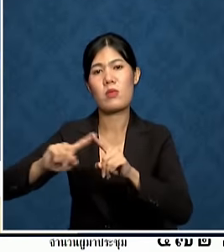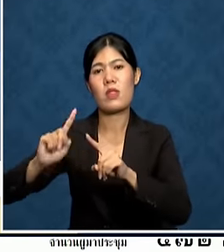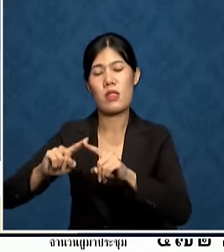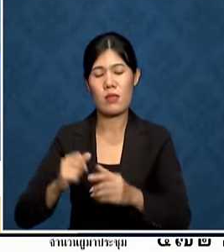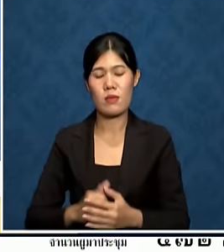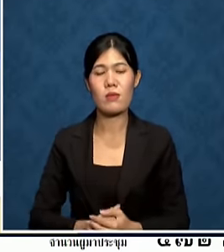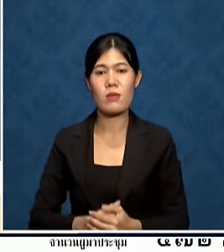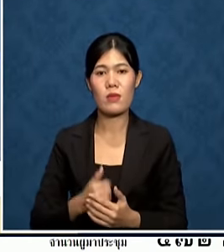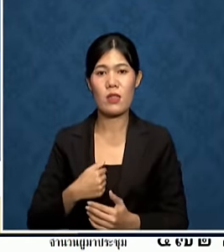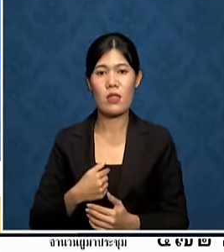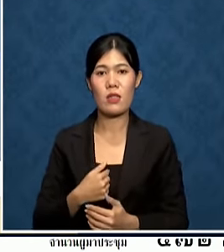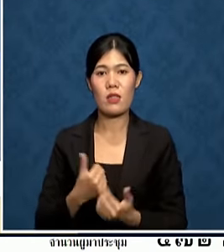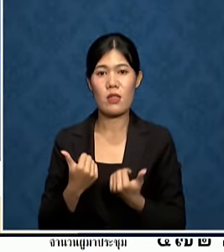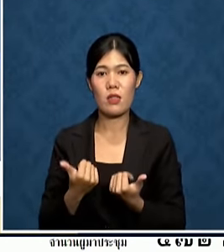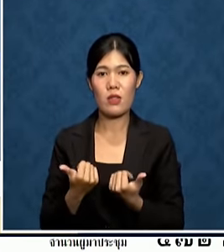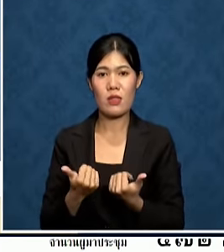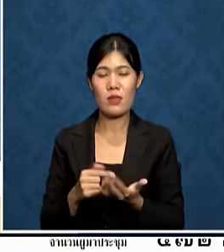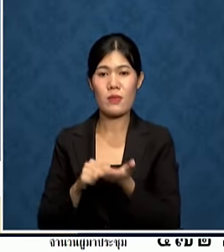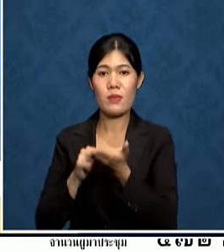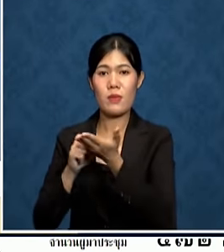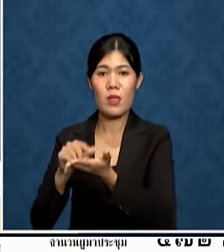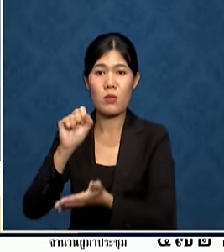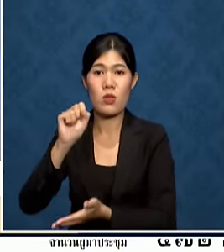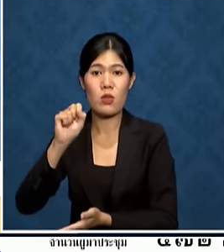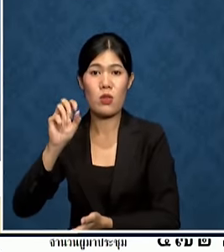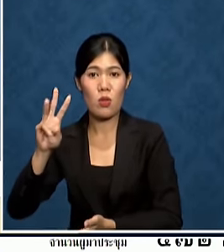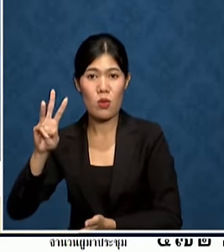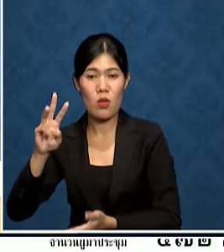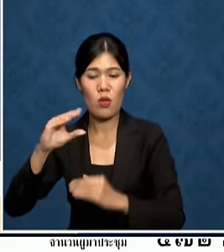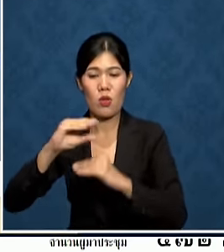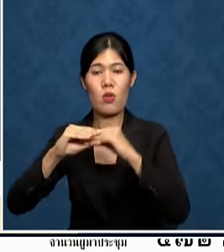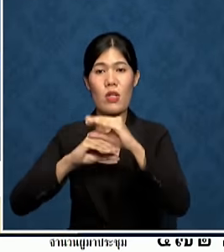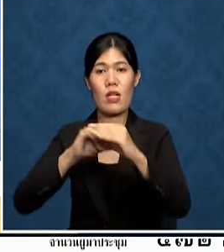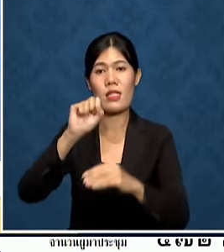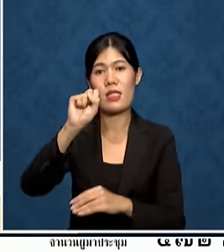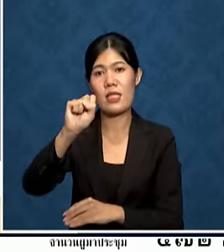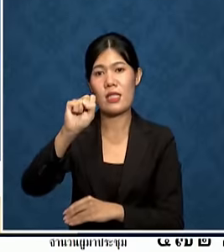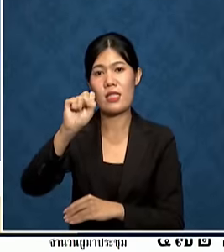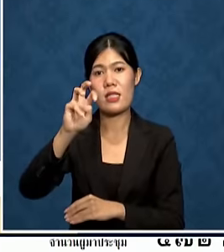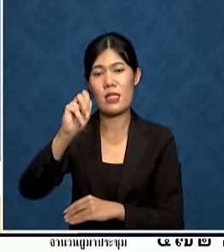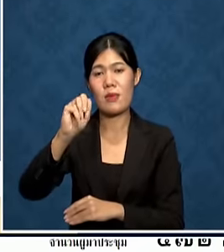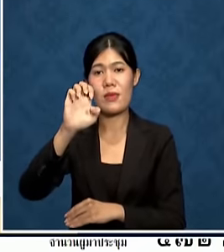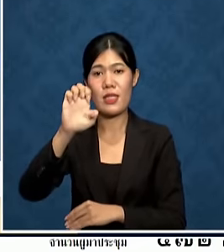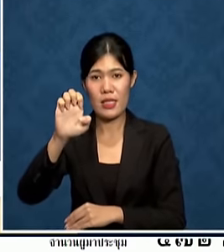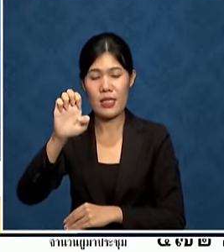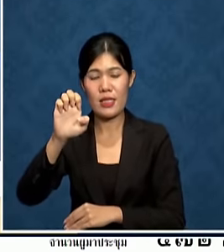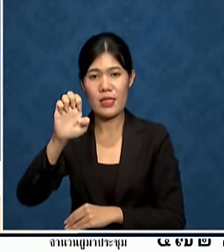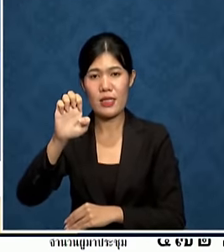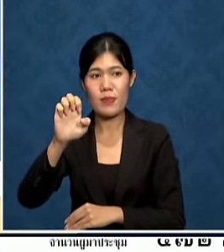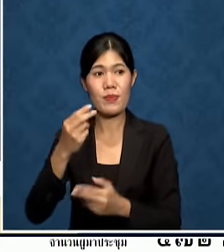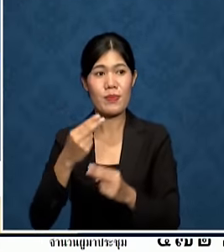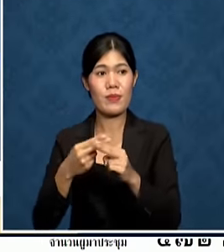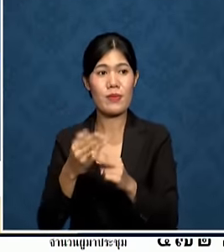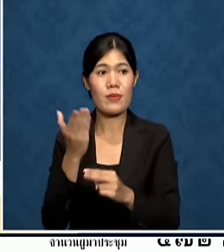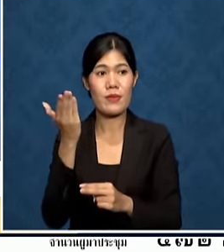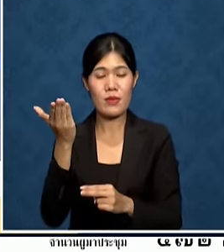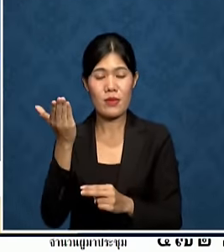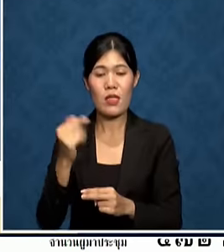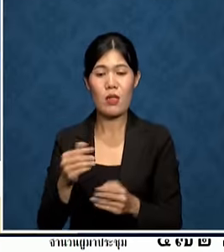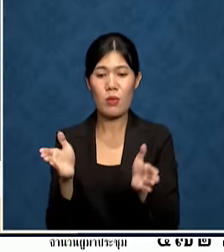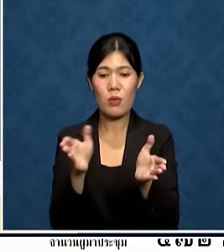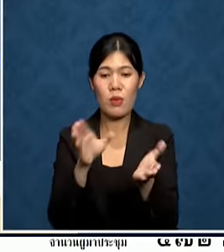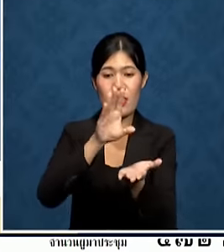ทวงรัฐบาลผ่านไปยังสสวนะครับมีโครงการชื่อว่า SME One IDที่จะเอ่อรวบรวมข้อมูลเกี่กับ SME